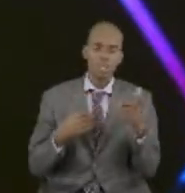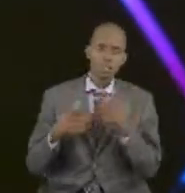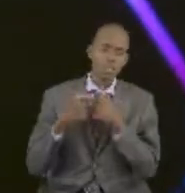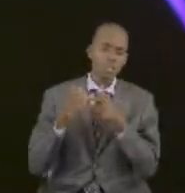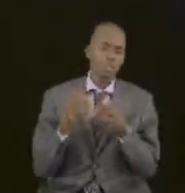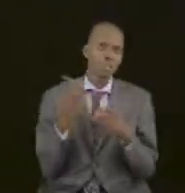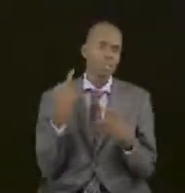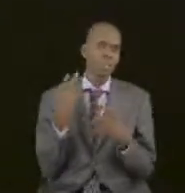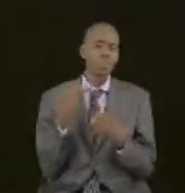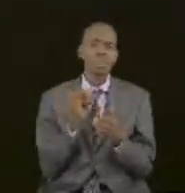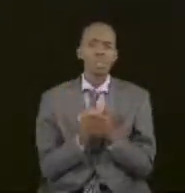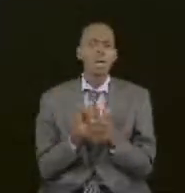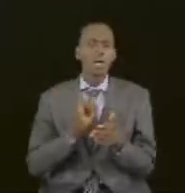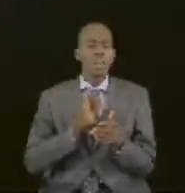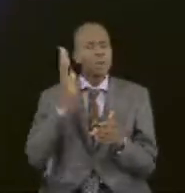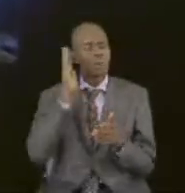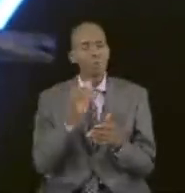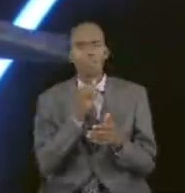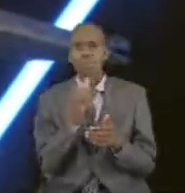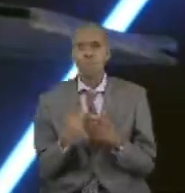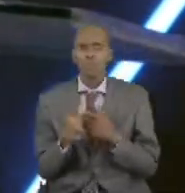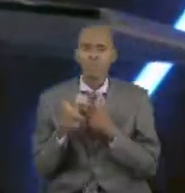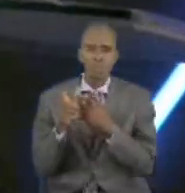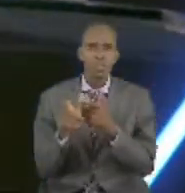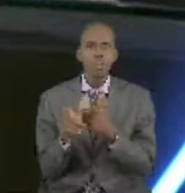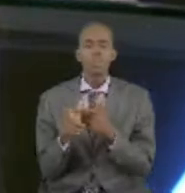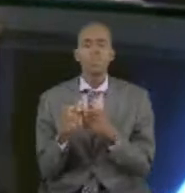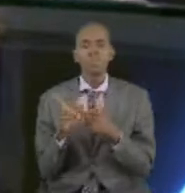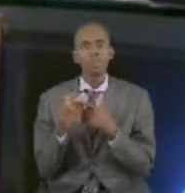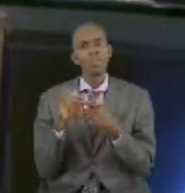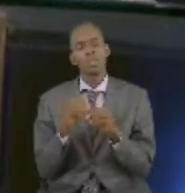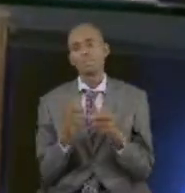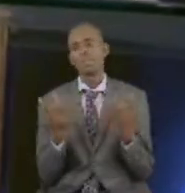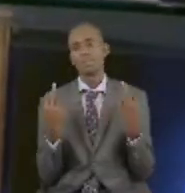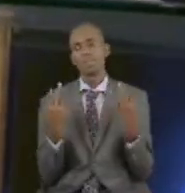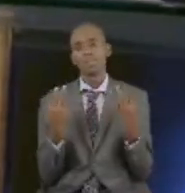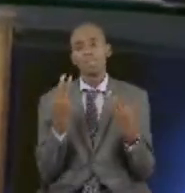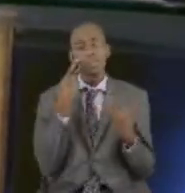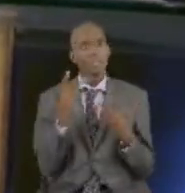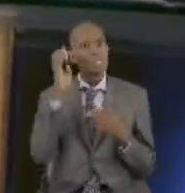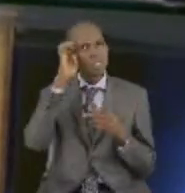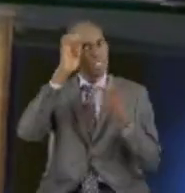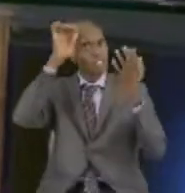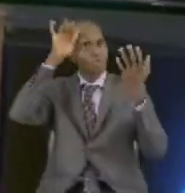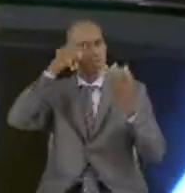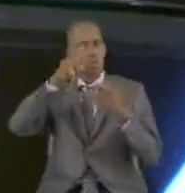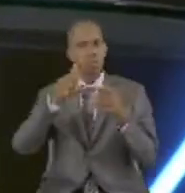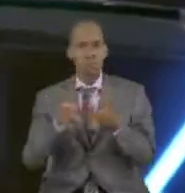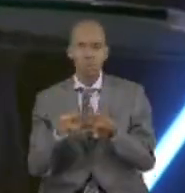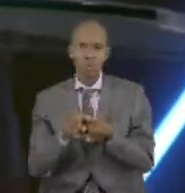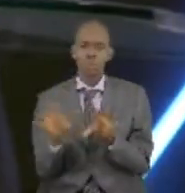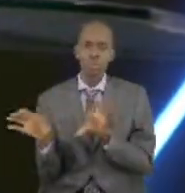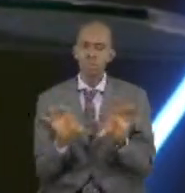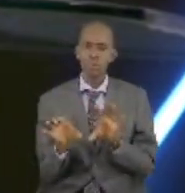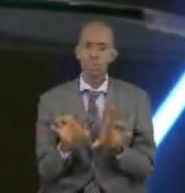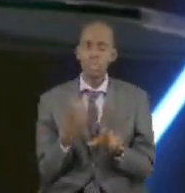pour que la fait que afin de ne pas courir ou avoir couru en vain cela